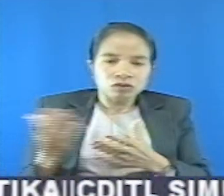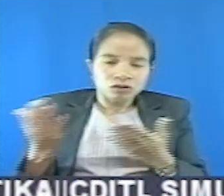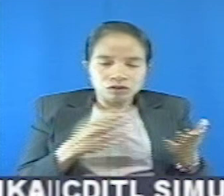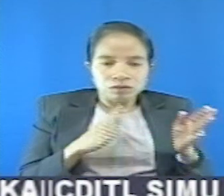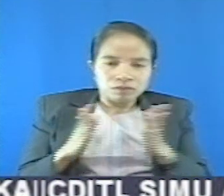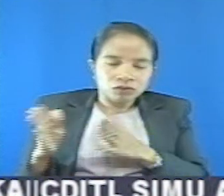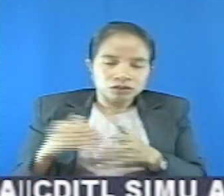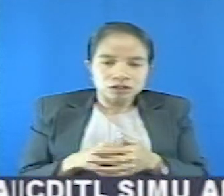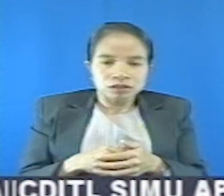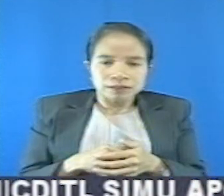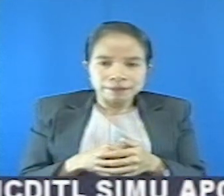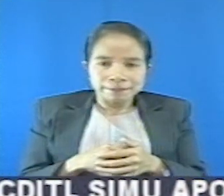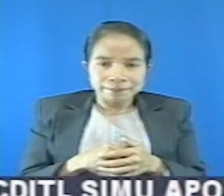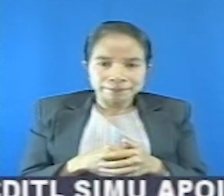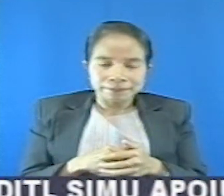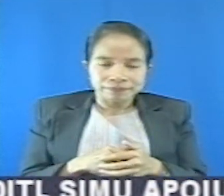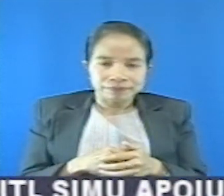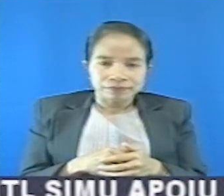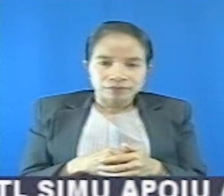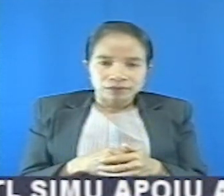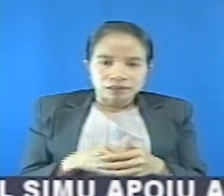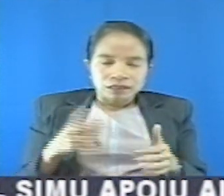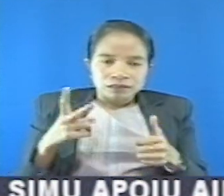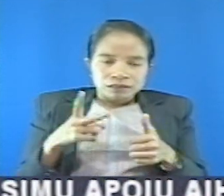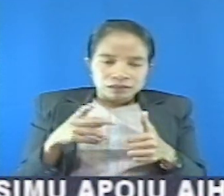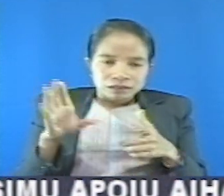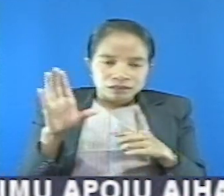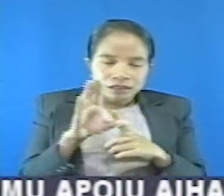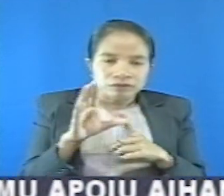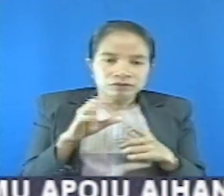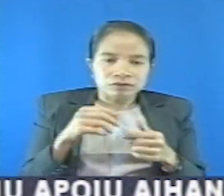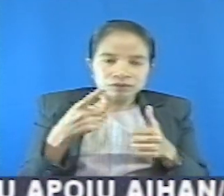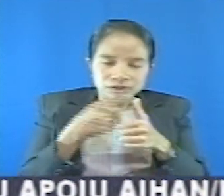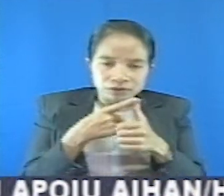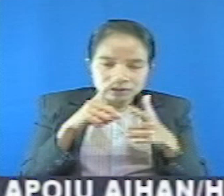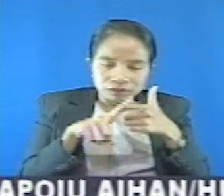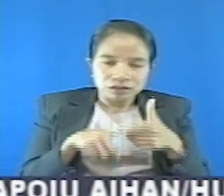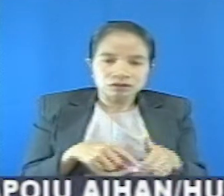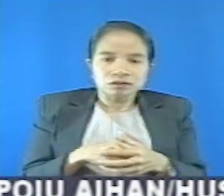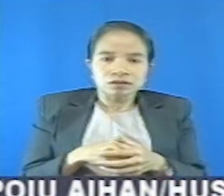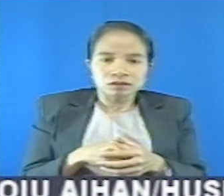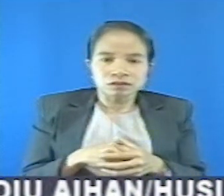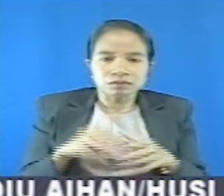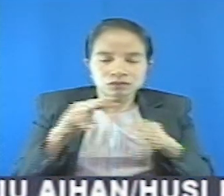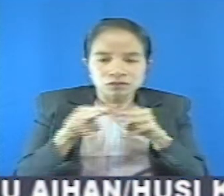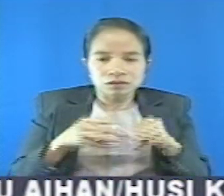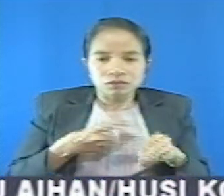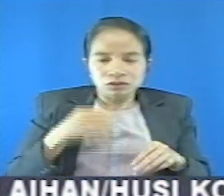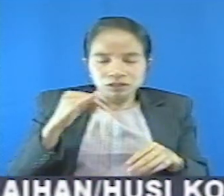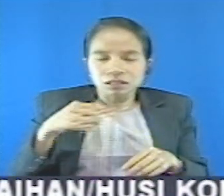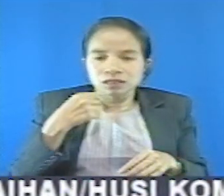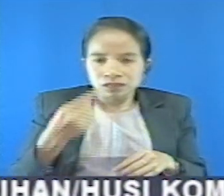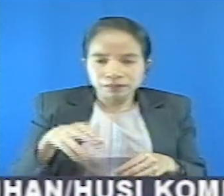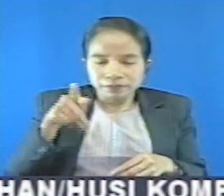insano lura sinhat hodi submete bai prosesu identifikasaun. Segundo comandante Penitelli Municipio dele